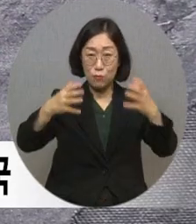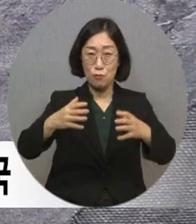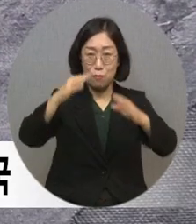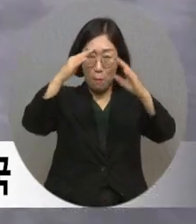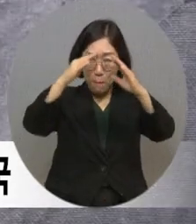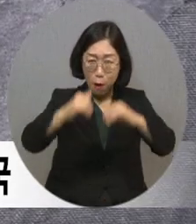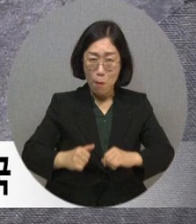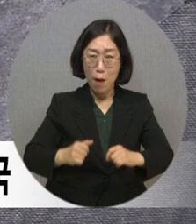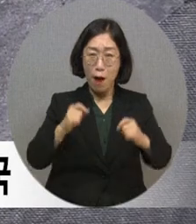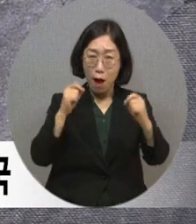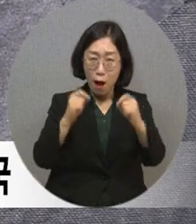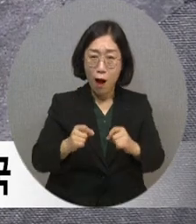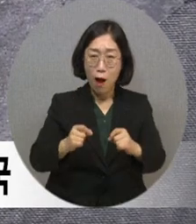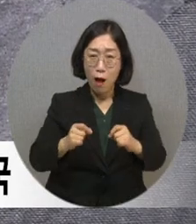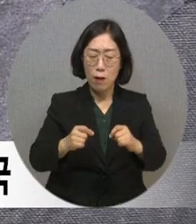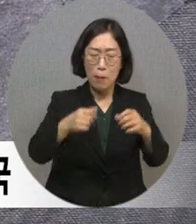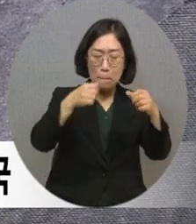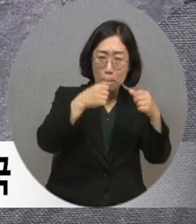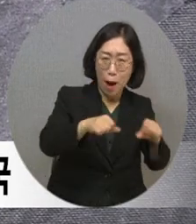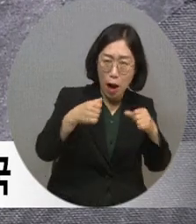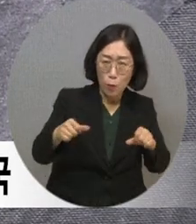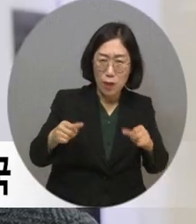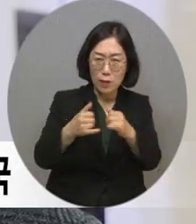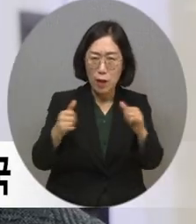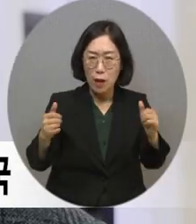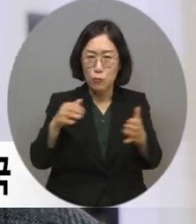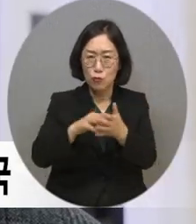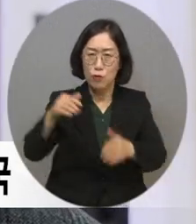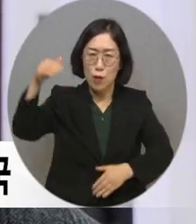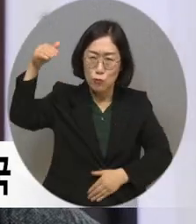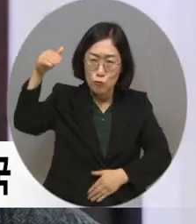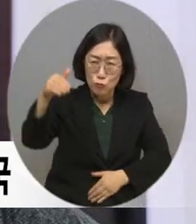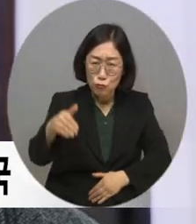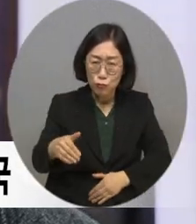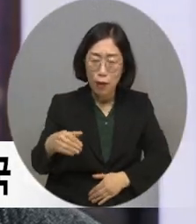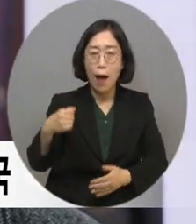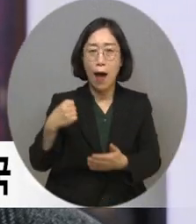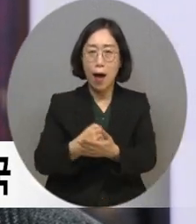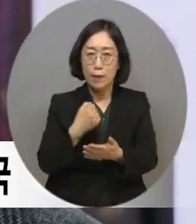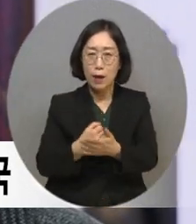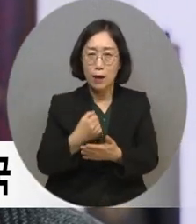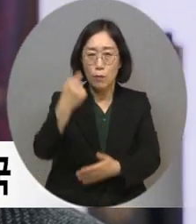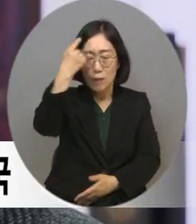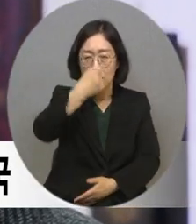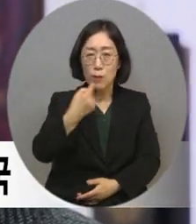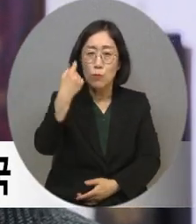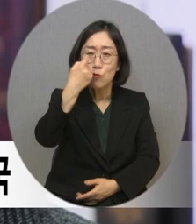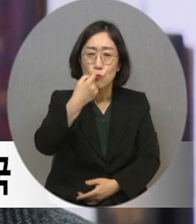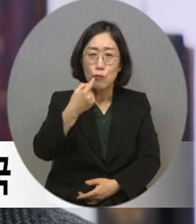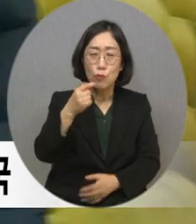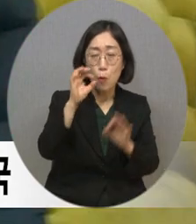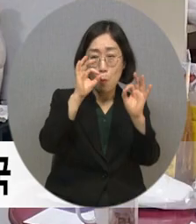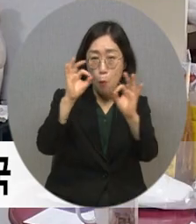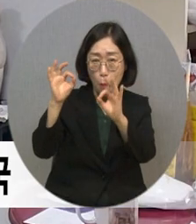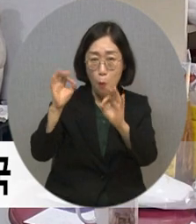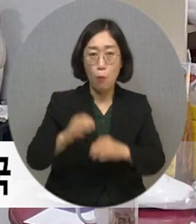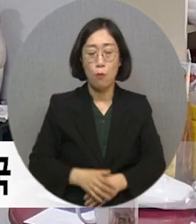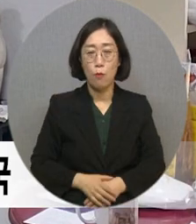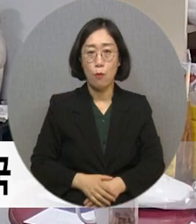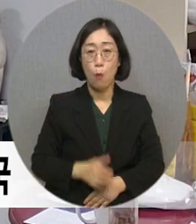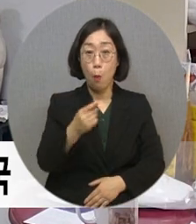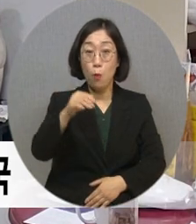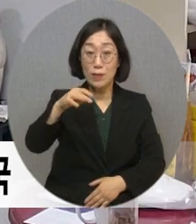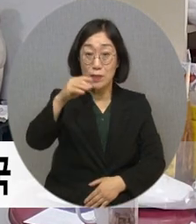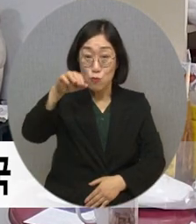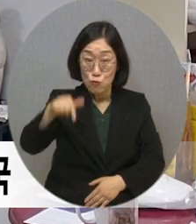줄도 모르는 자연 파괴나 인구 절벽에 대한 안타까움을 드러낸다고 할 수 있습니다. 홍성국